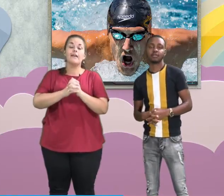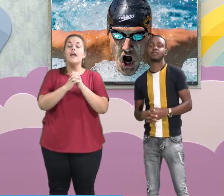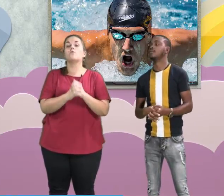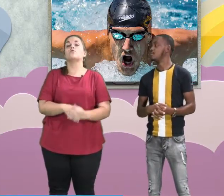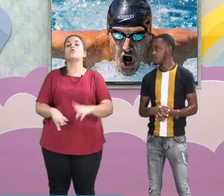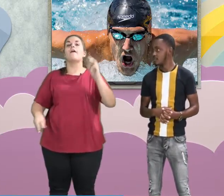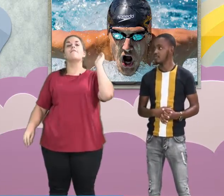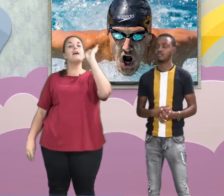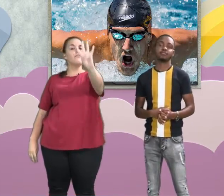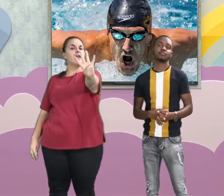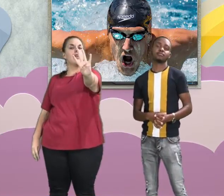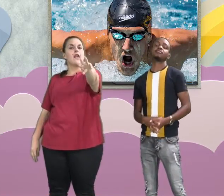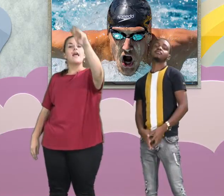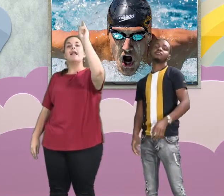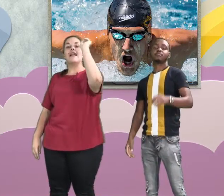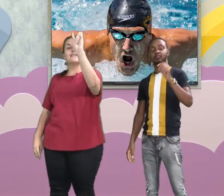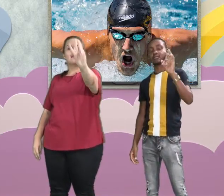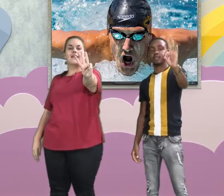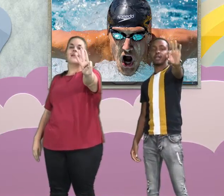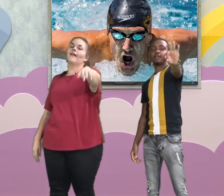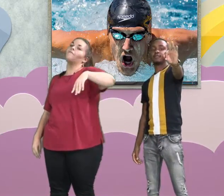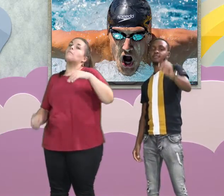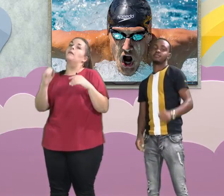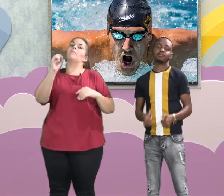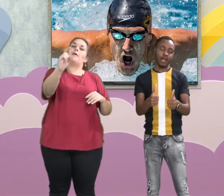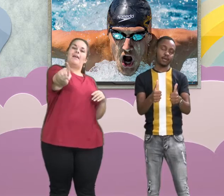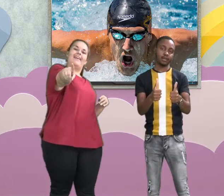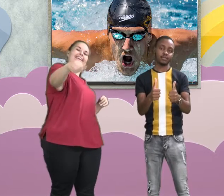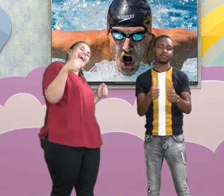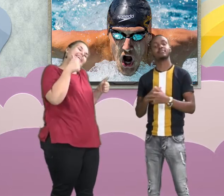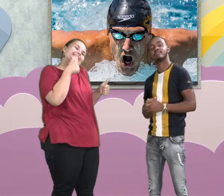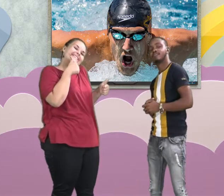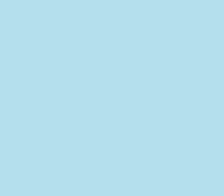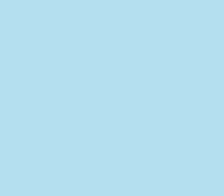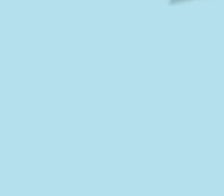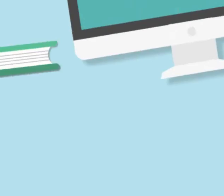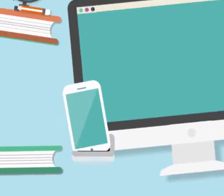pre-primary en ons doen week 4, lesie 3 vir pre-primary.